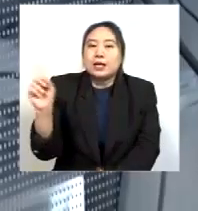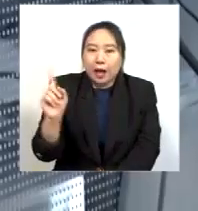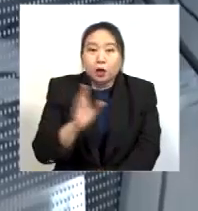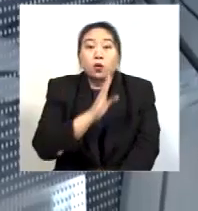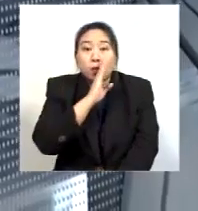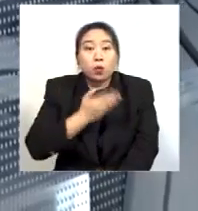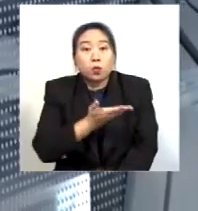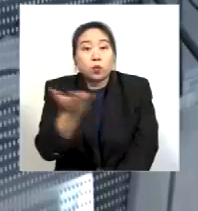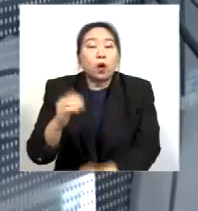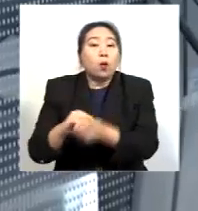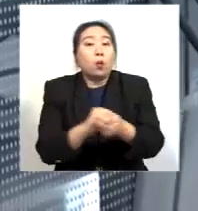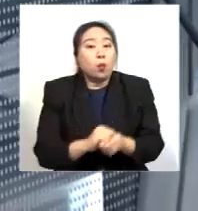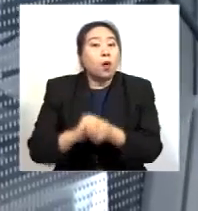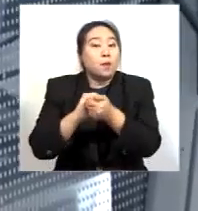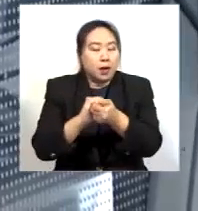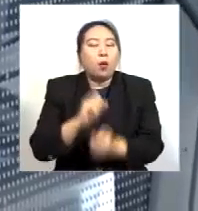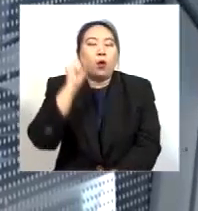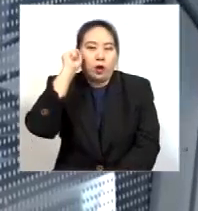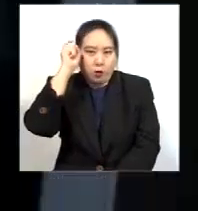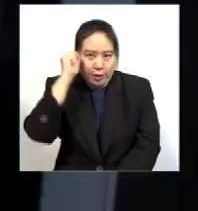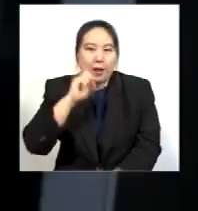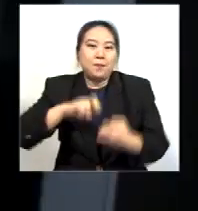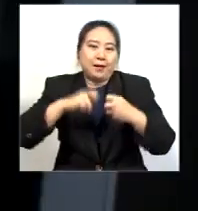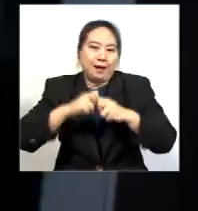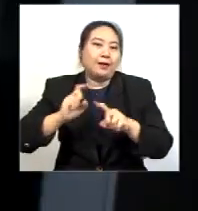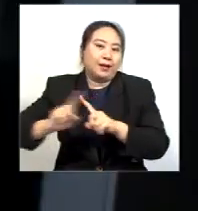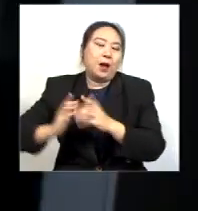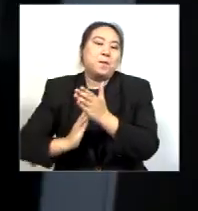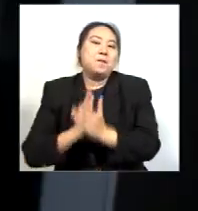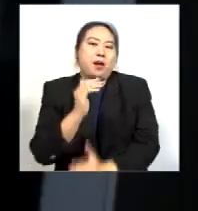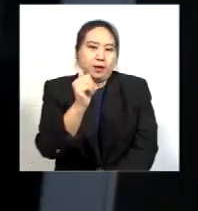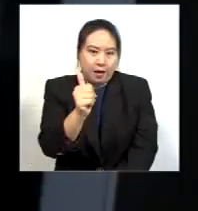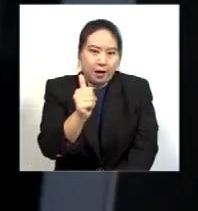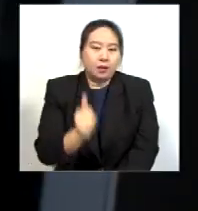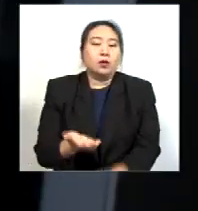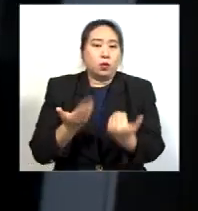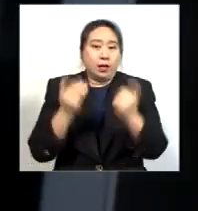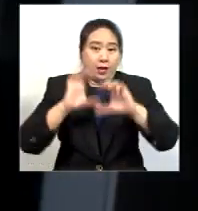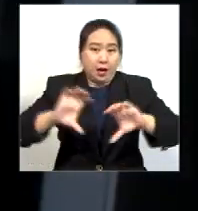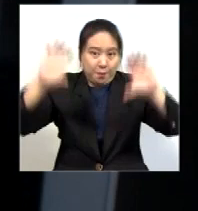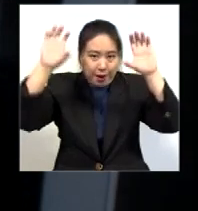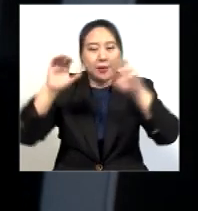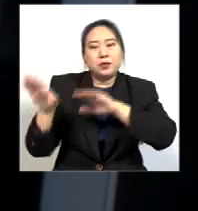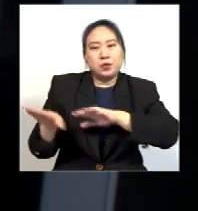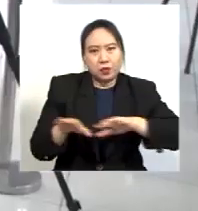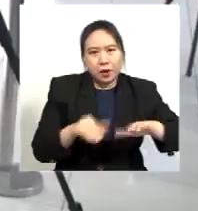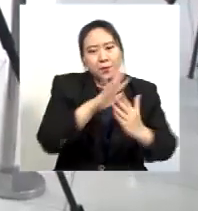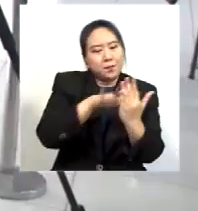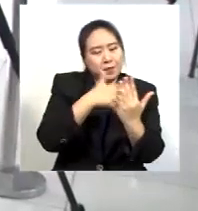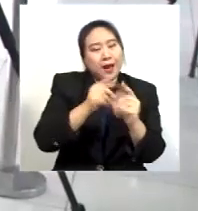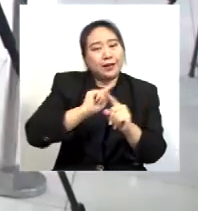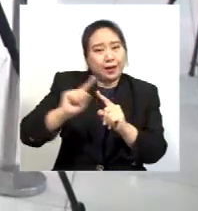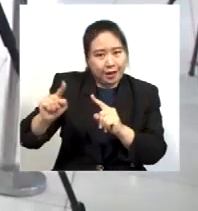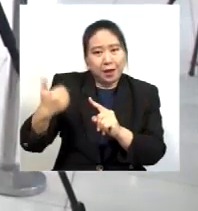ร่วมมือก็จะเข้าใจและสามารถผ่านพ้นวิกฤตนี้ไปได้ค่ะยืนยันว่าทางรัฐบาลเตรียมความพร้อมในมาตรการรอง